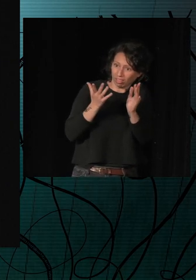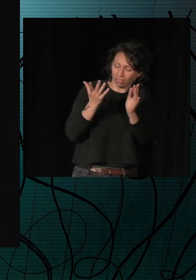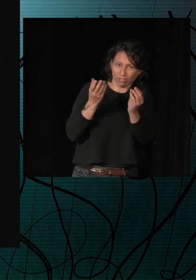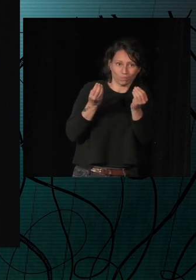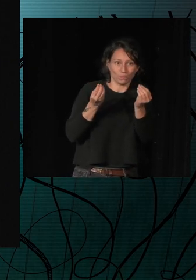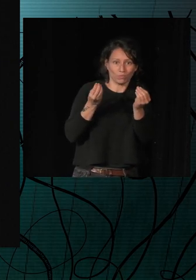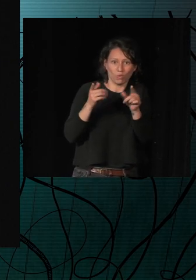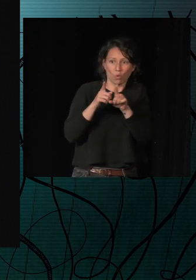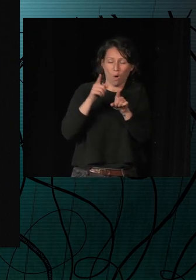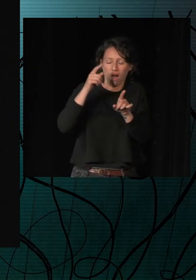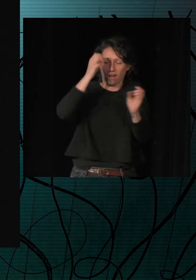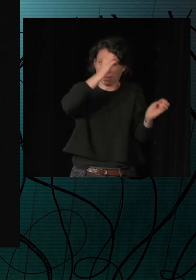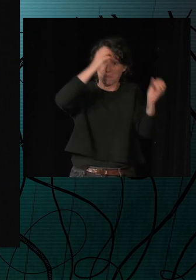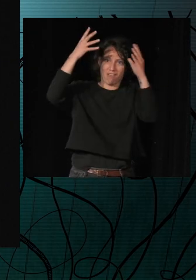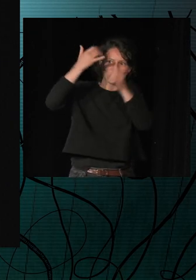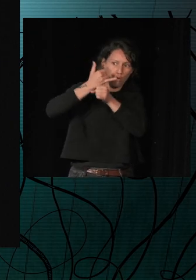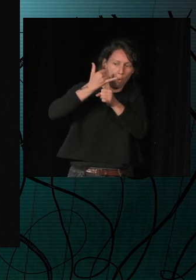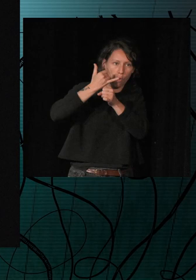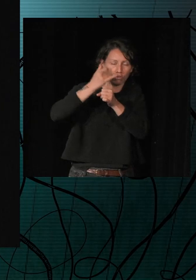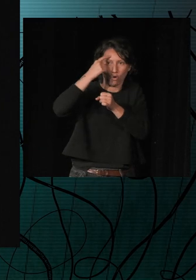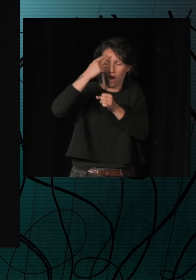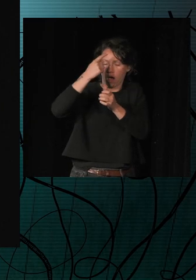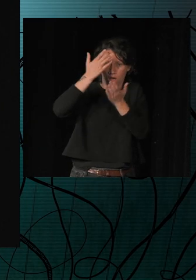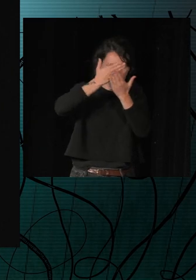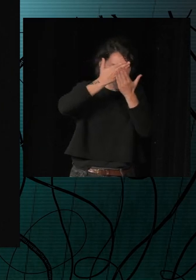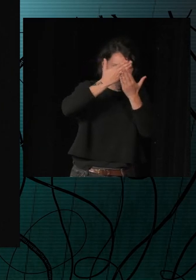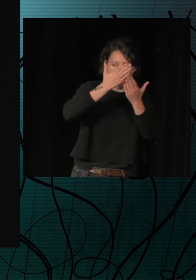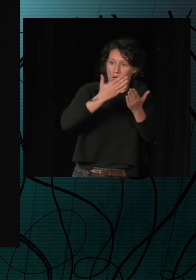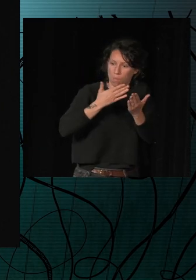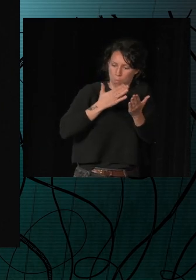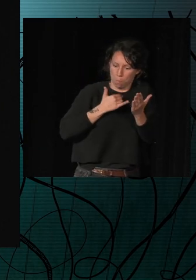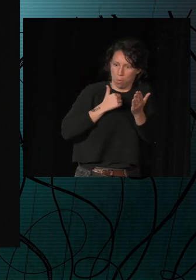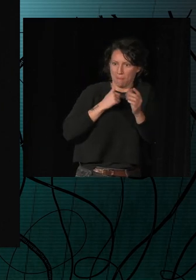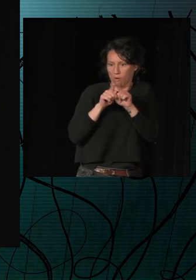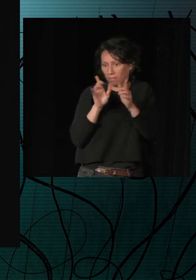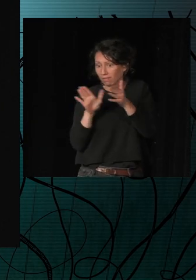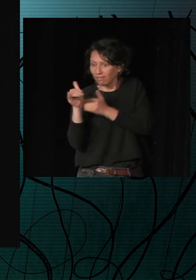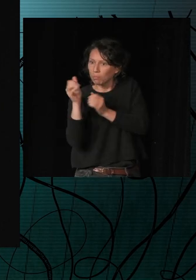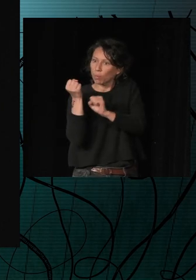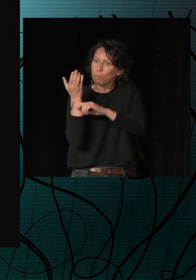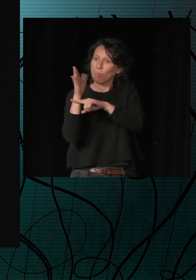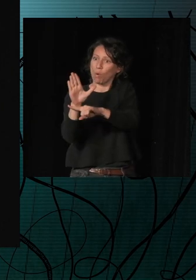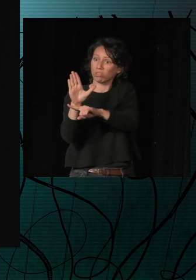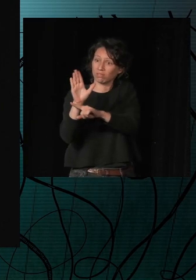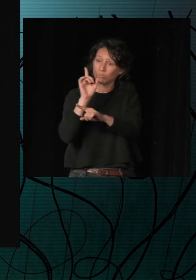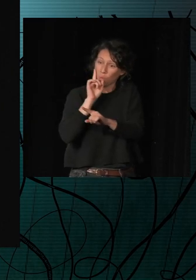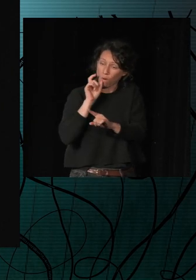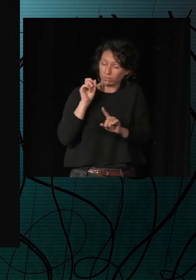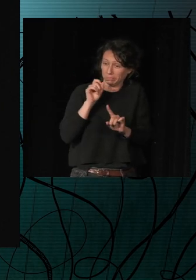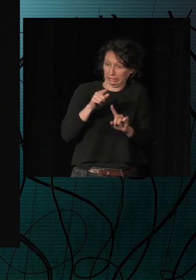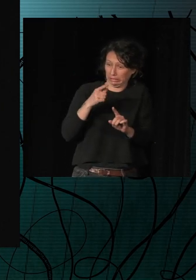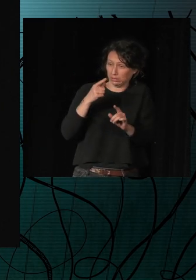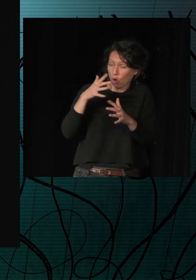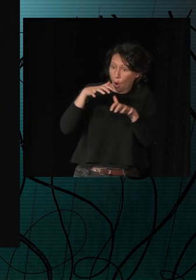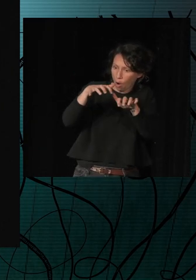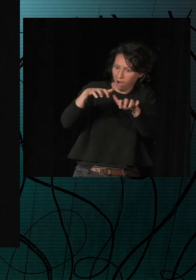mieux et qui pourrait en fait les libérer sur certains sujets ou parce que oui il y a un côté catartique évidemment à l'horreur